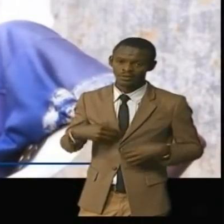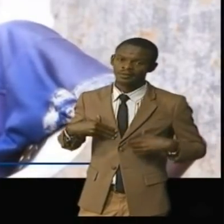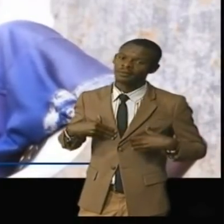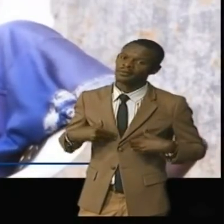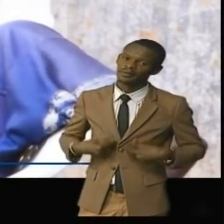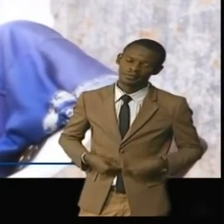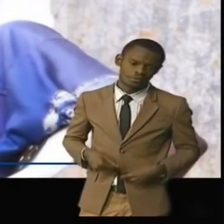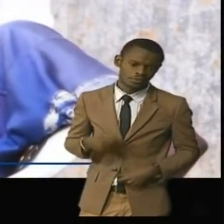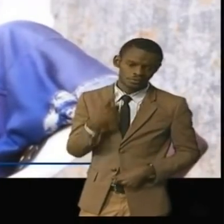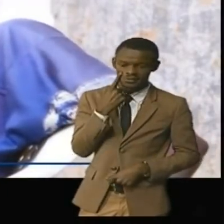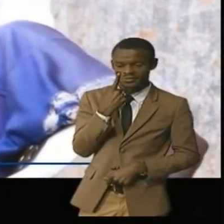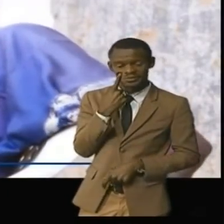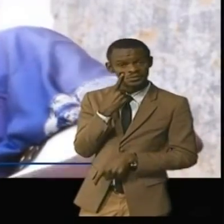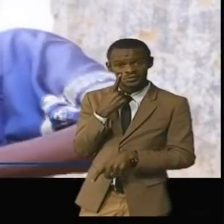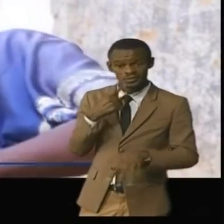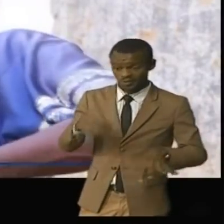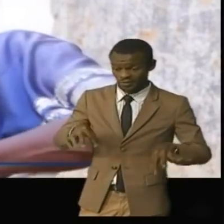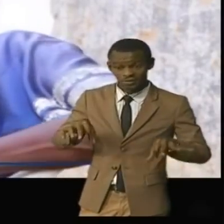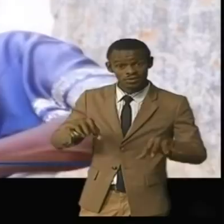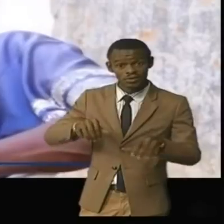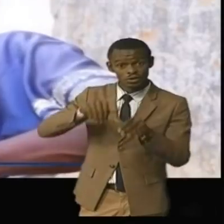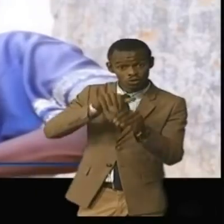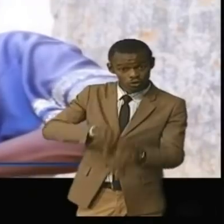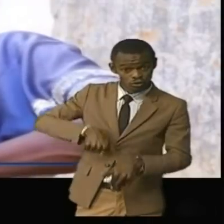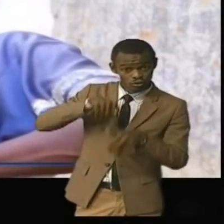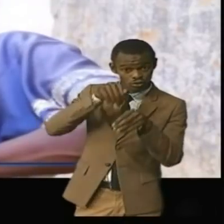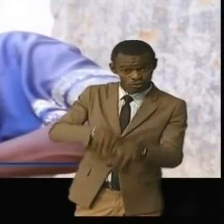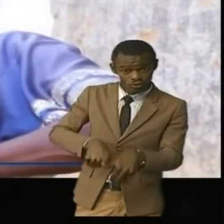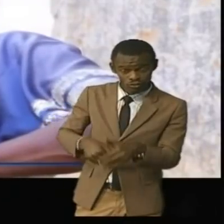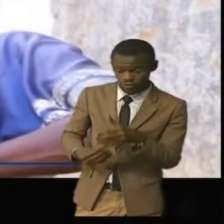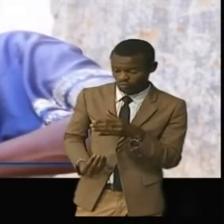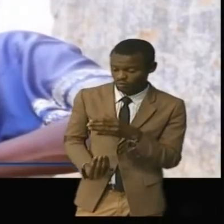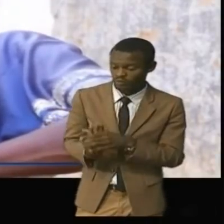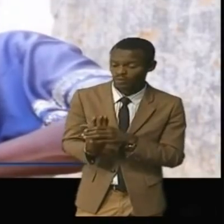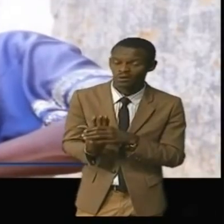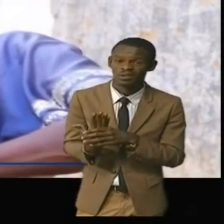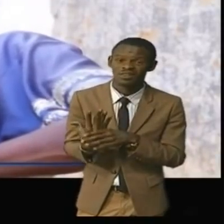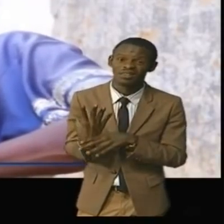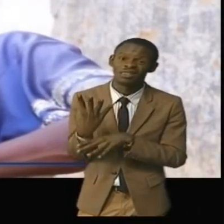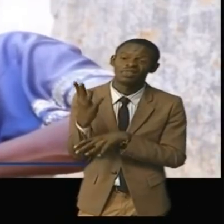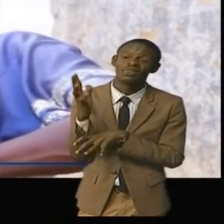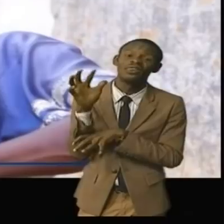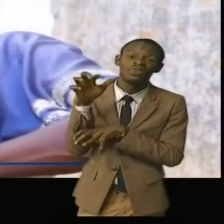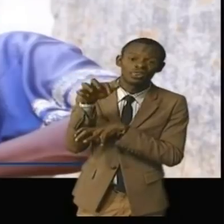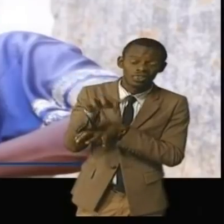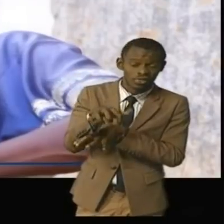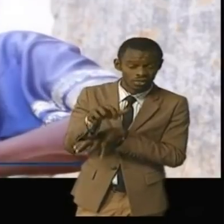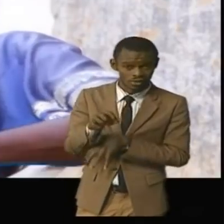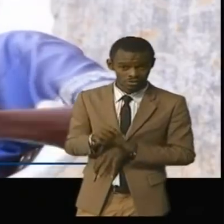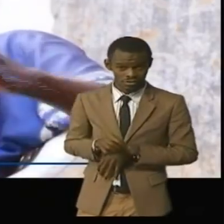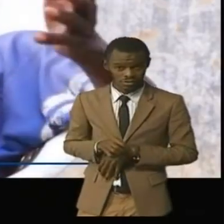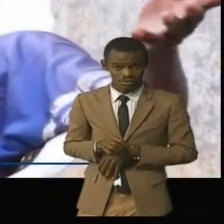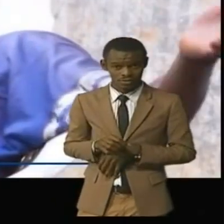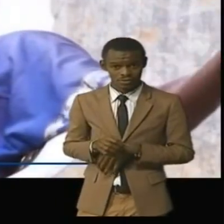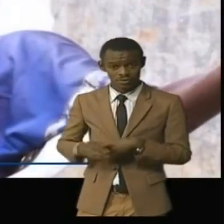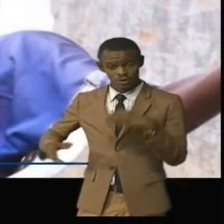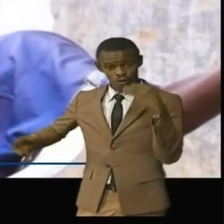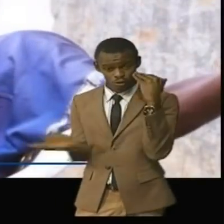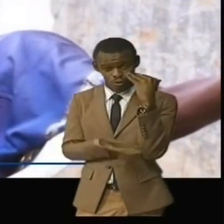Ici, la terre ne donne plus un bon rendement agricole. Le manioc, les avocatiers en tout cas, tout ne pousse